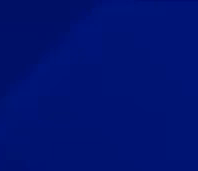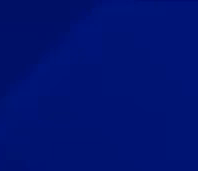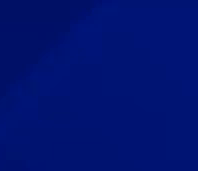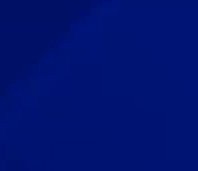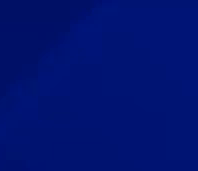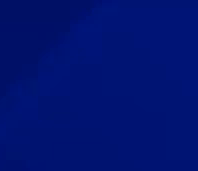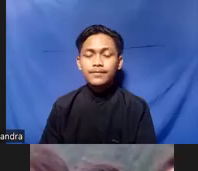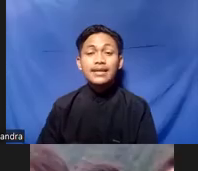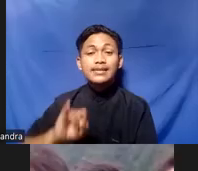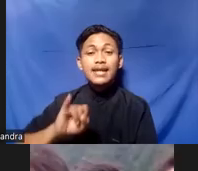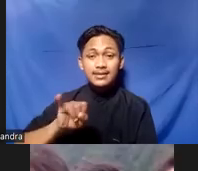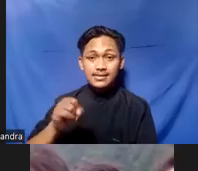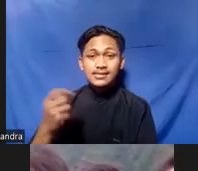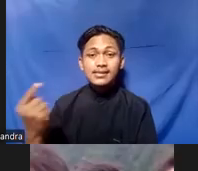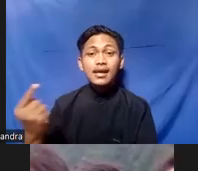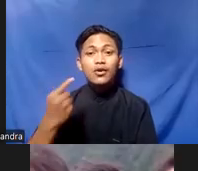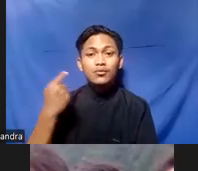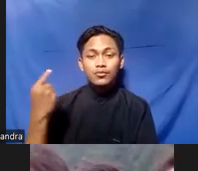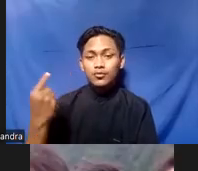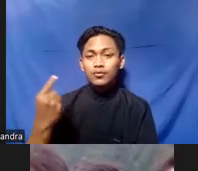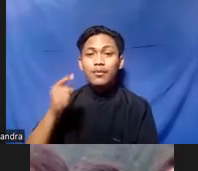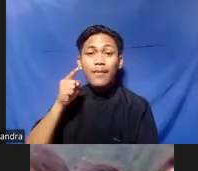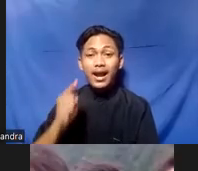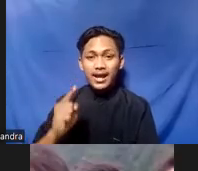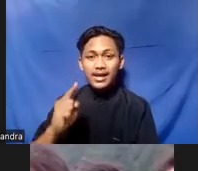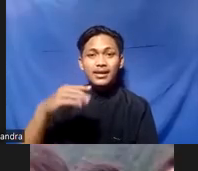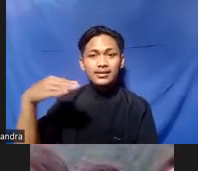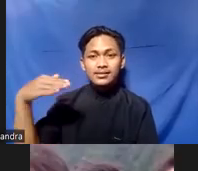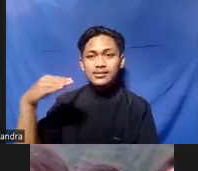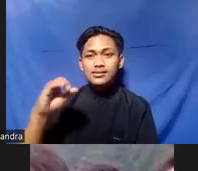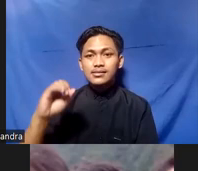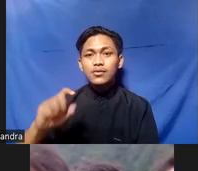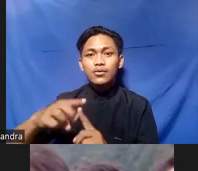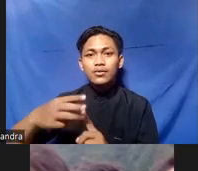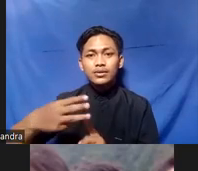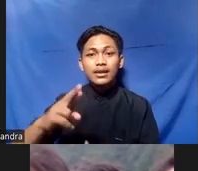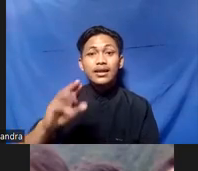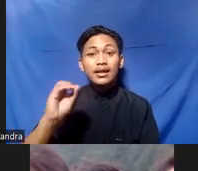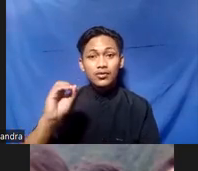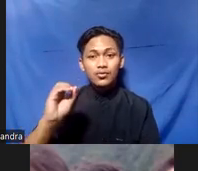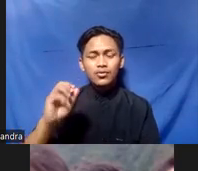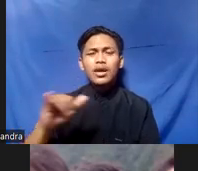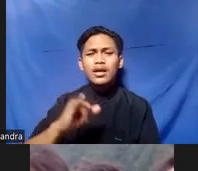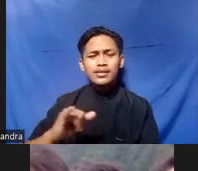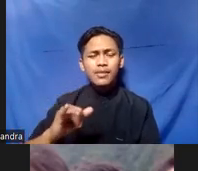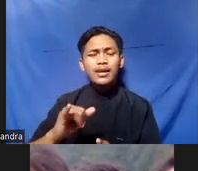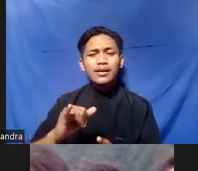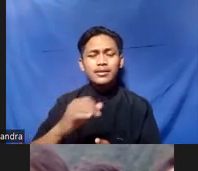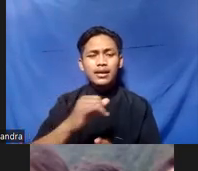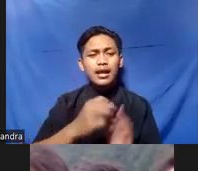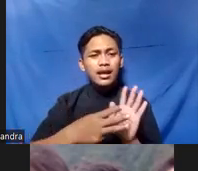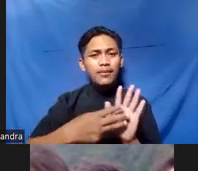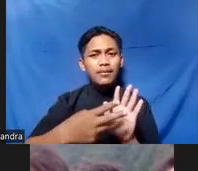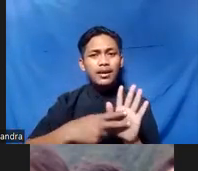jadi secara umum nanti penggunaan eutero itu hampir mirip ya seperti mendeley dari mulai sitasi dan lain-lain tapi untuk lebih